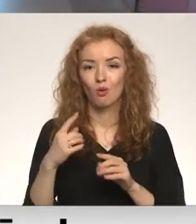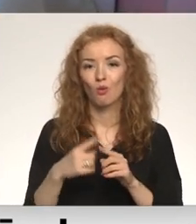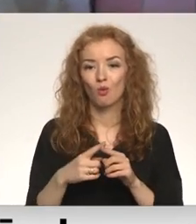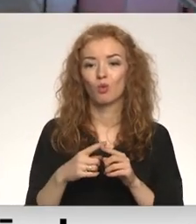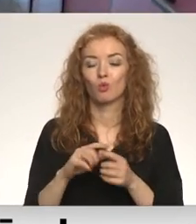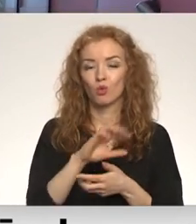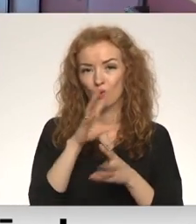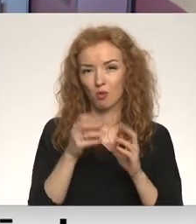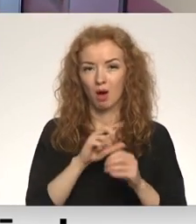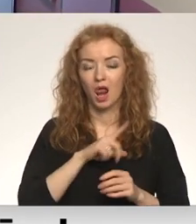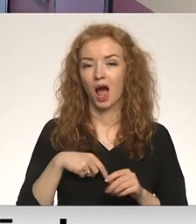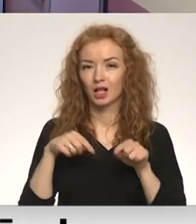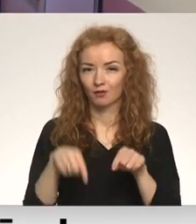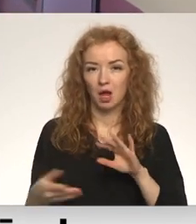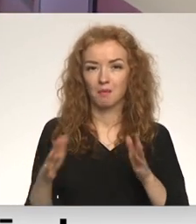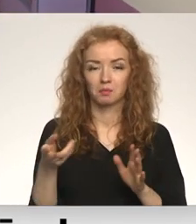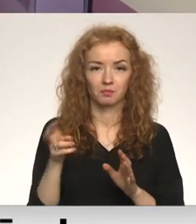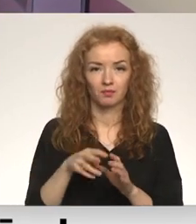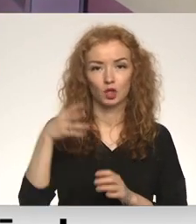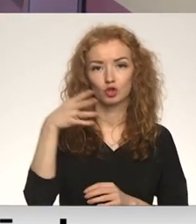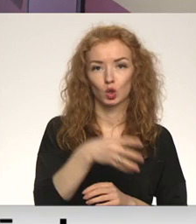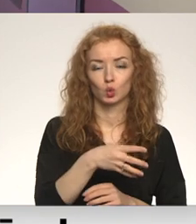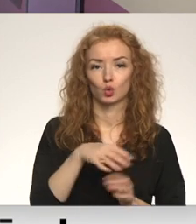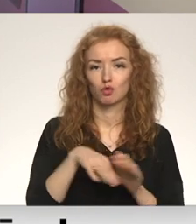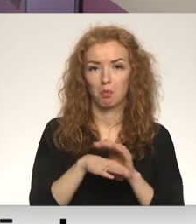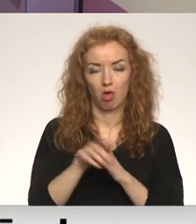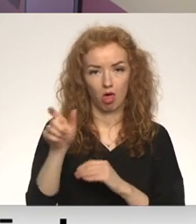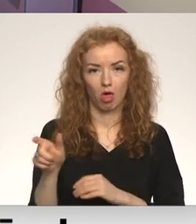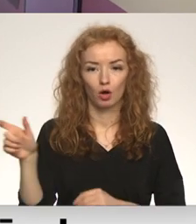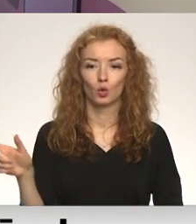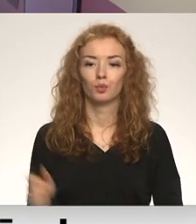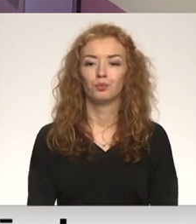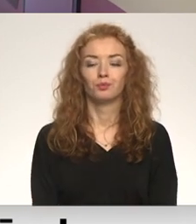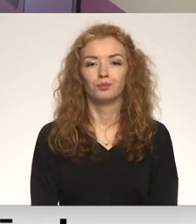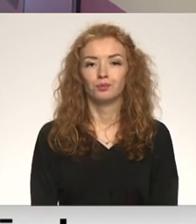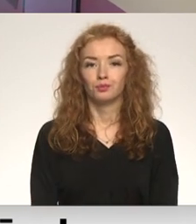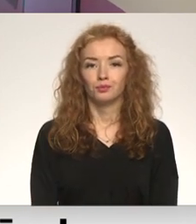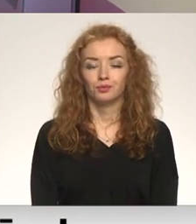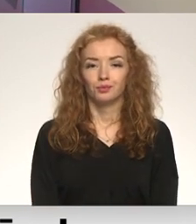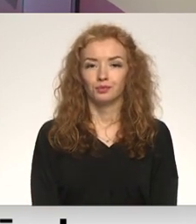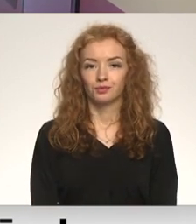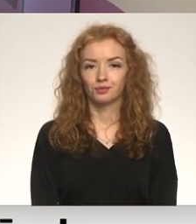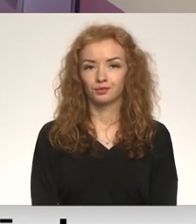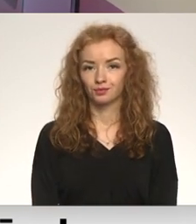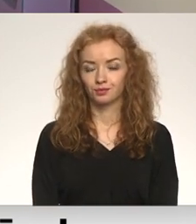organizāciju aplēsēm Latvijā varētu būt ieradušies līdz 4000 bēgļu. Dāvids Fredenfelds, Ainis Kupčs, Latvijas televīzija.